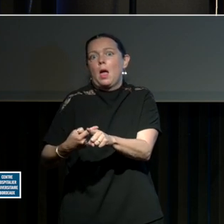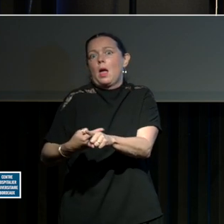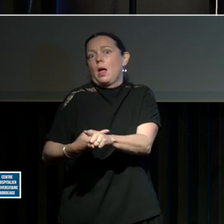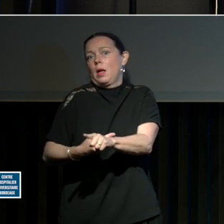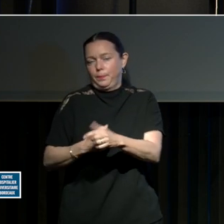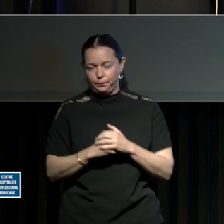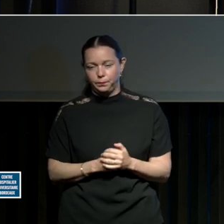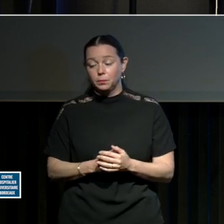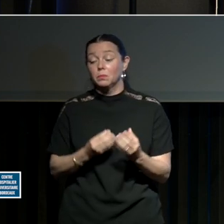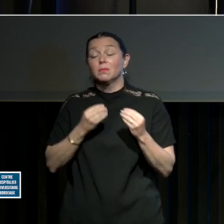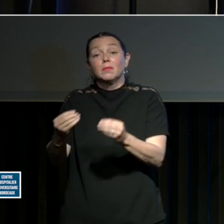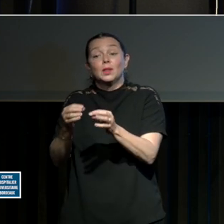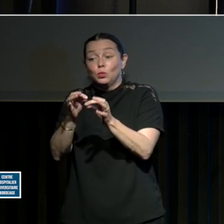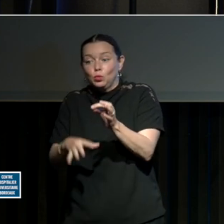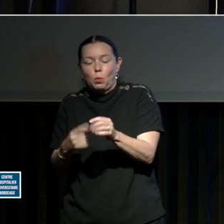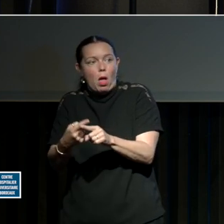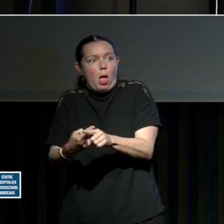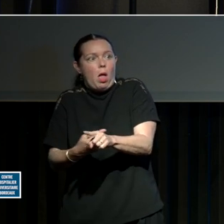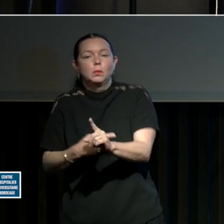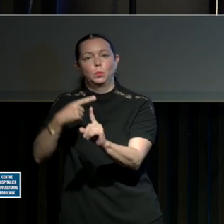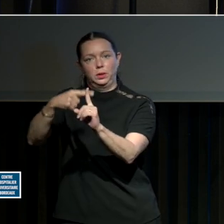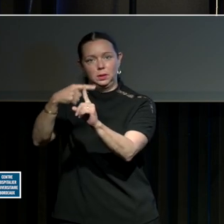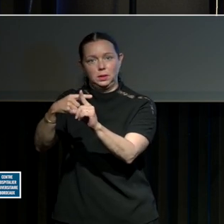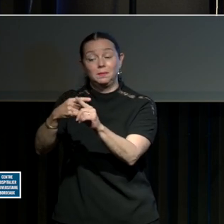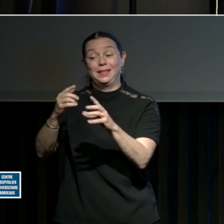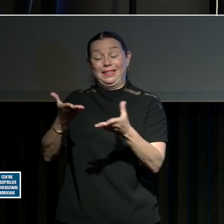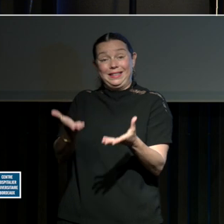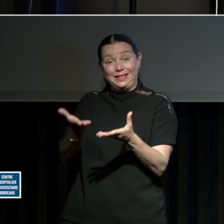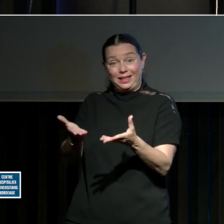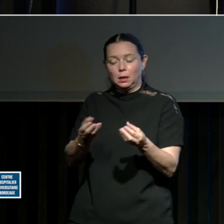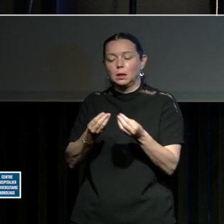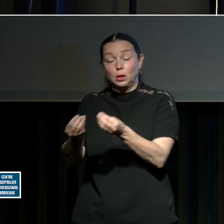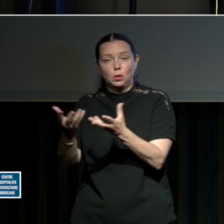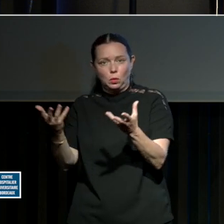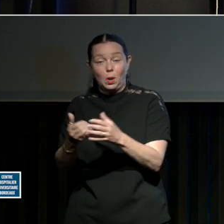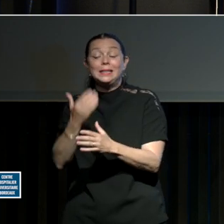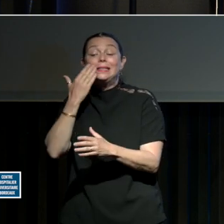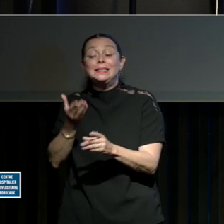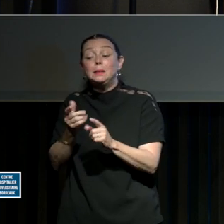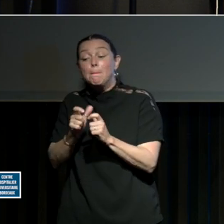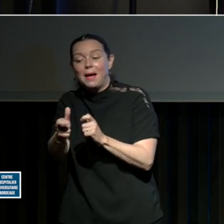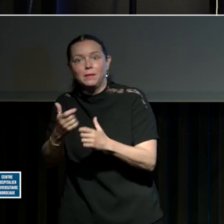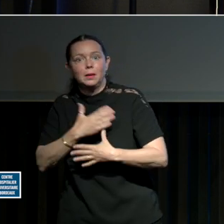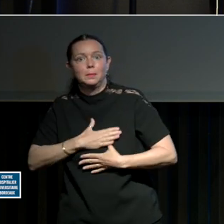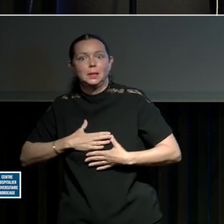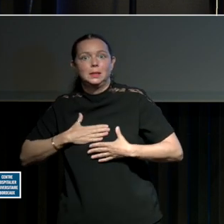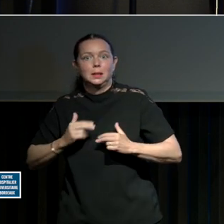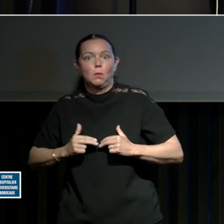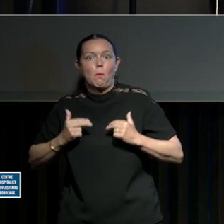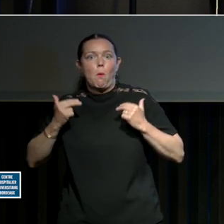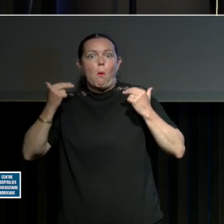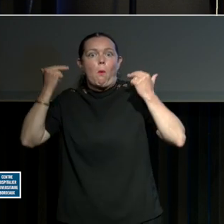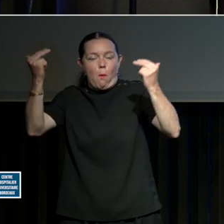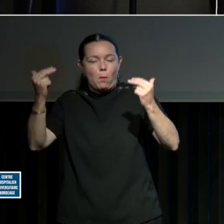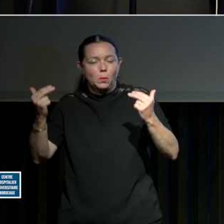Cet effet renforçant positif va être d'autant plus important que l'effet de plaisir va être intense,